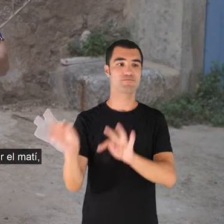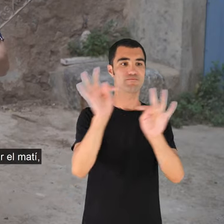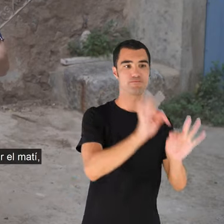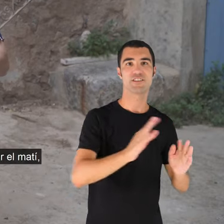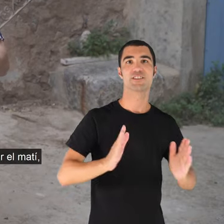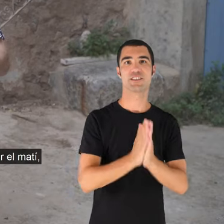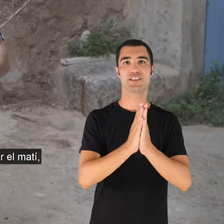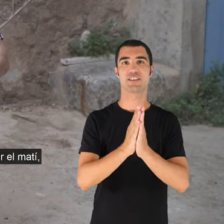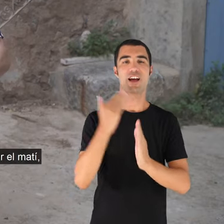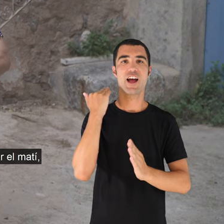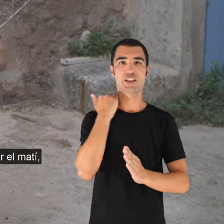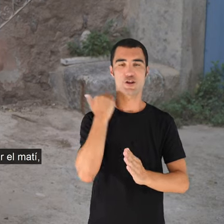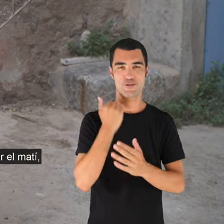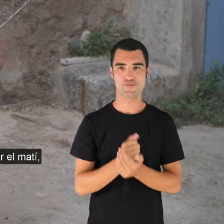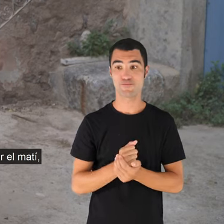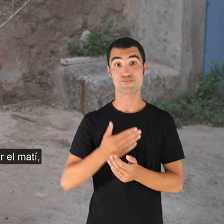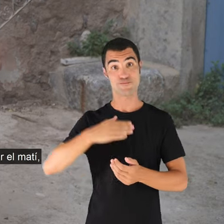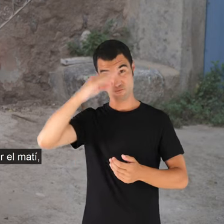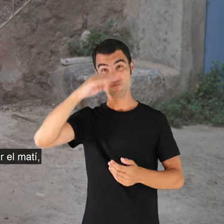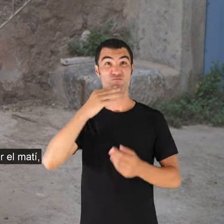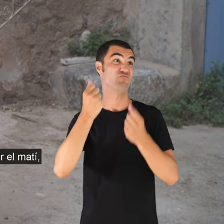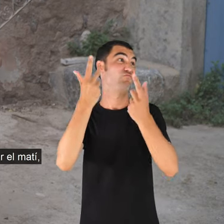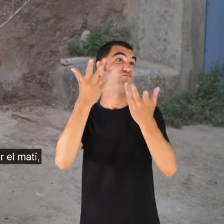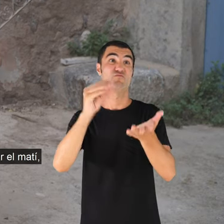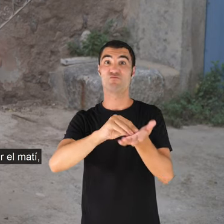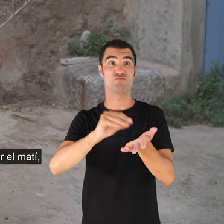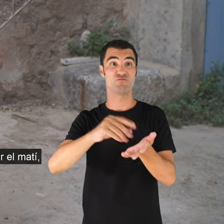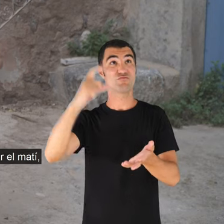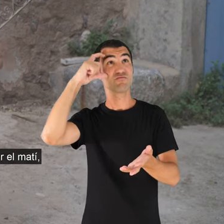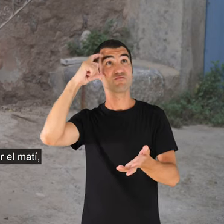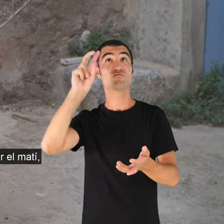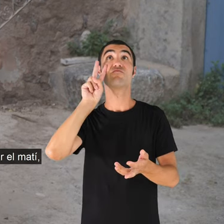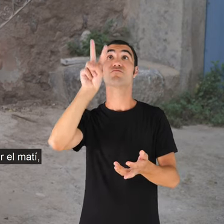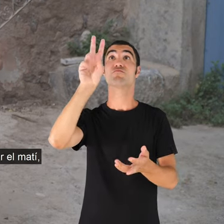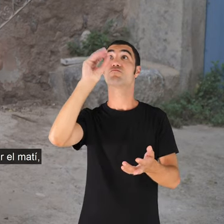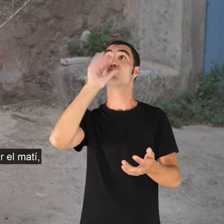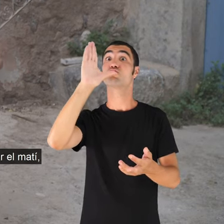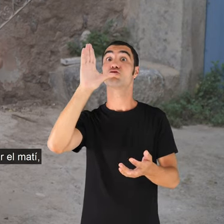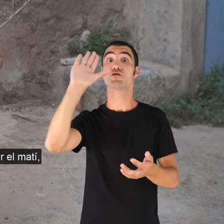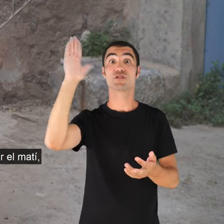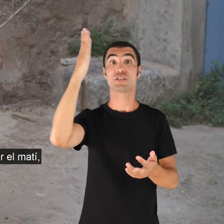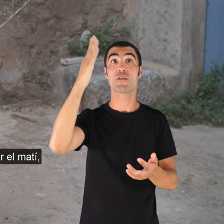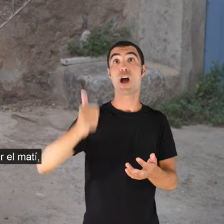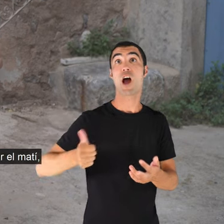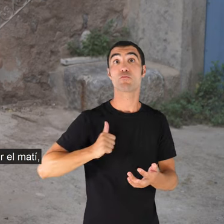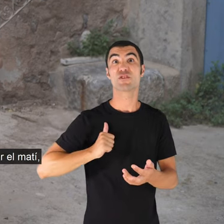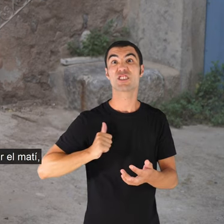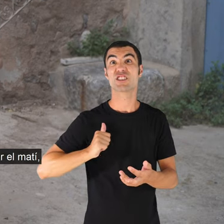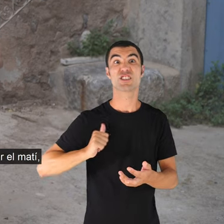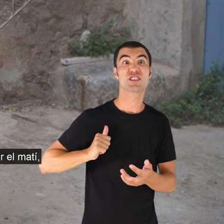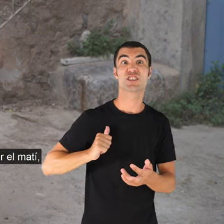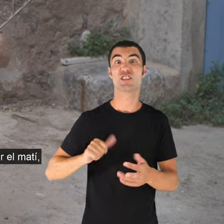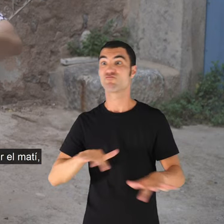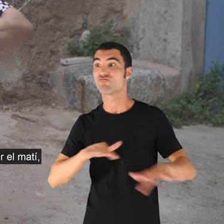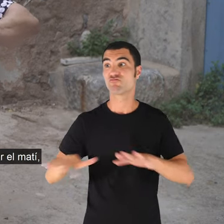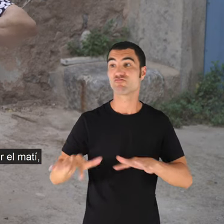de vegades, o molt de dies, quan veia que era bon temps, per poder aprofitar bé el dematí, mos cridava